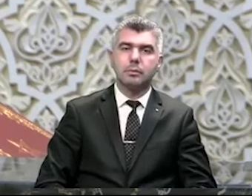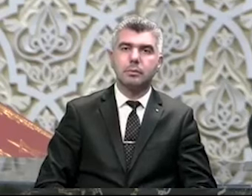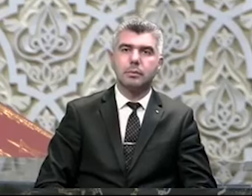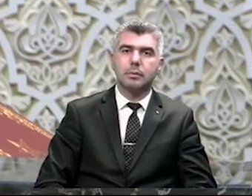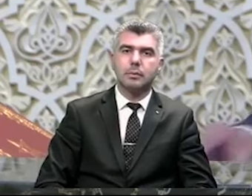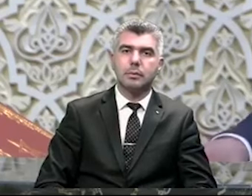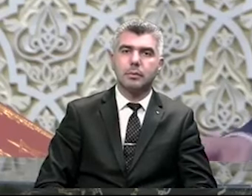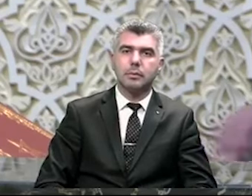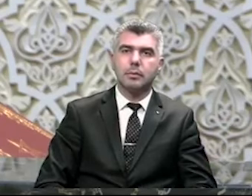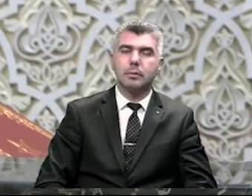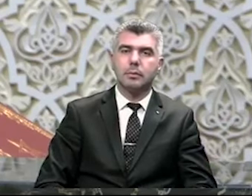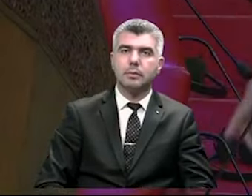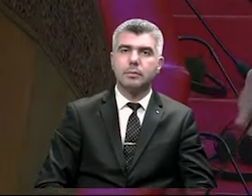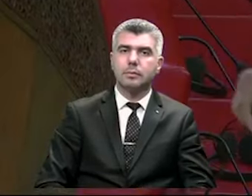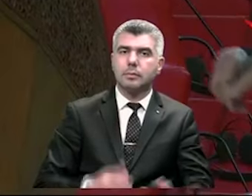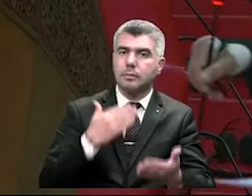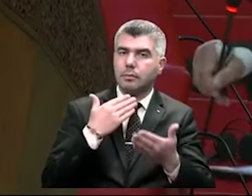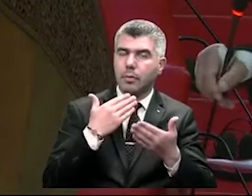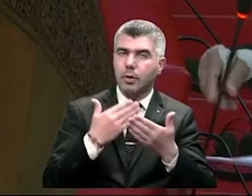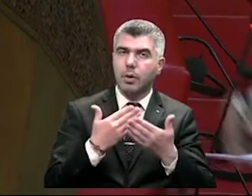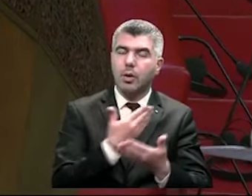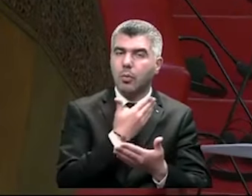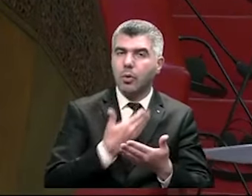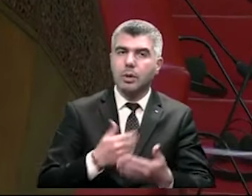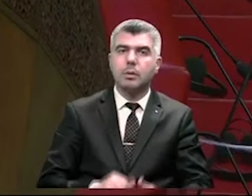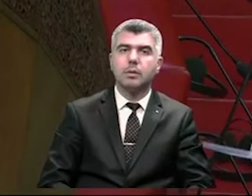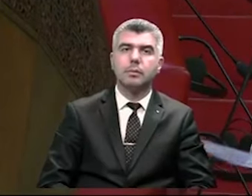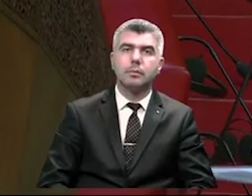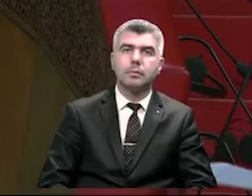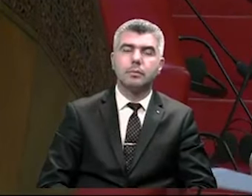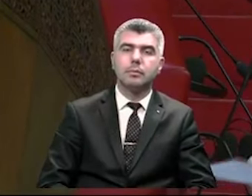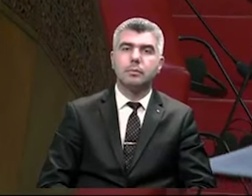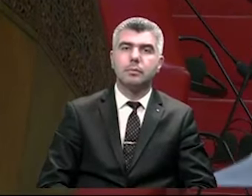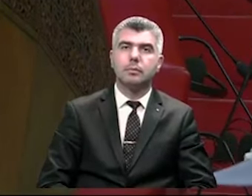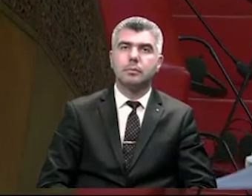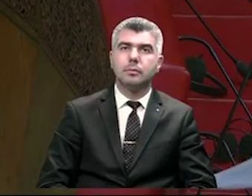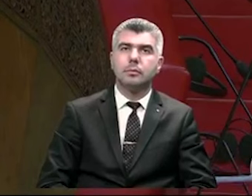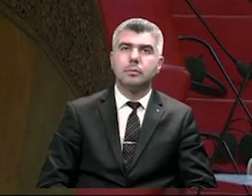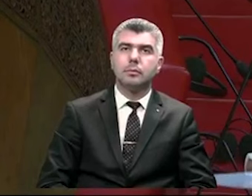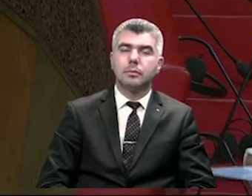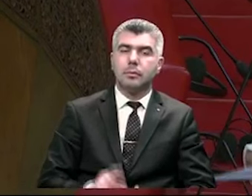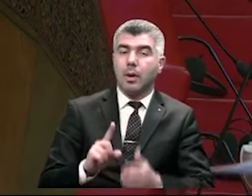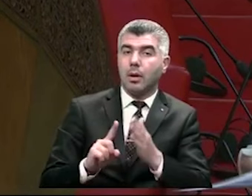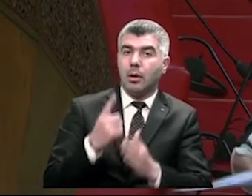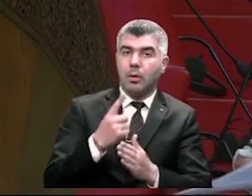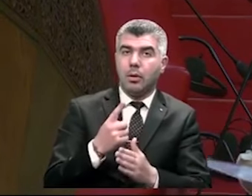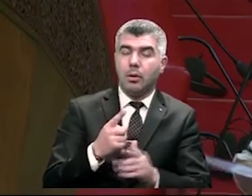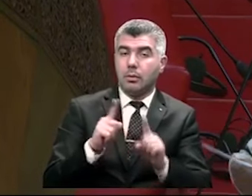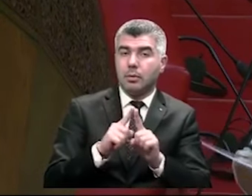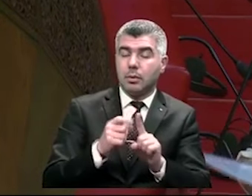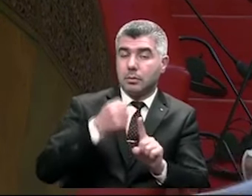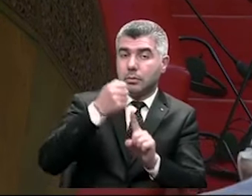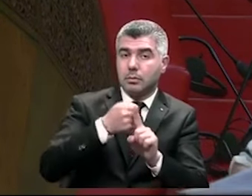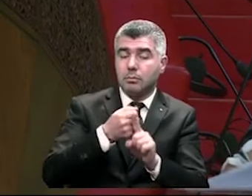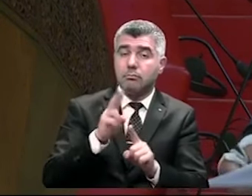تفضلوا شكرا سيد المستشار المحترم اولا هذا ورش